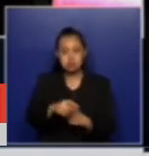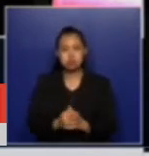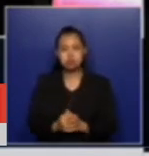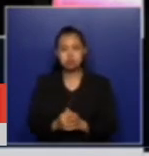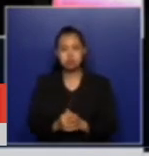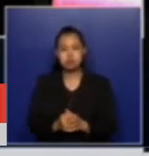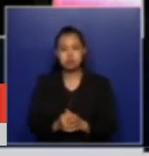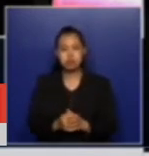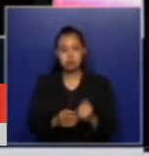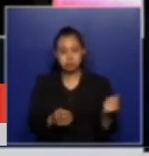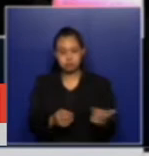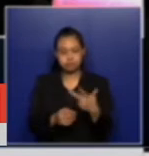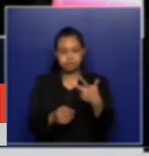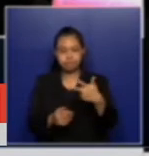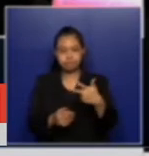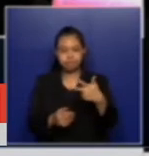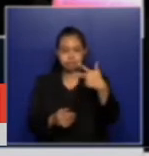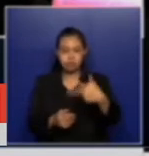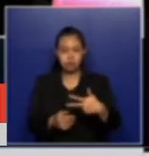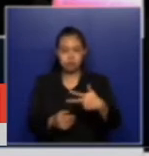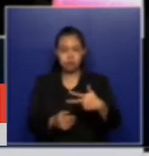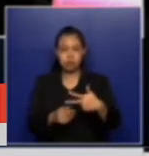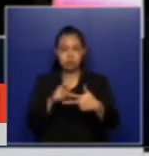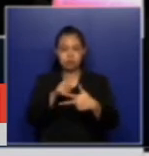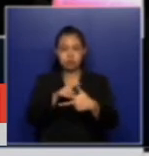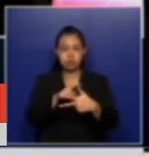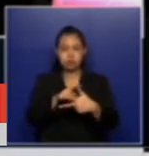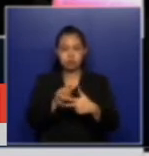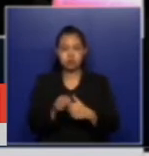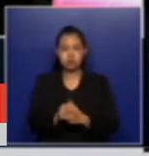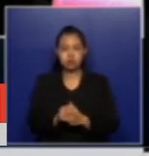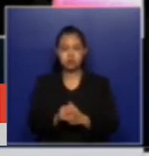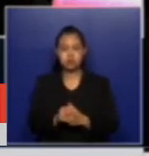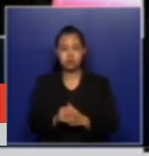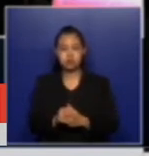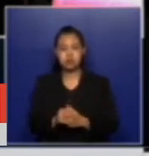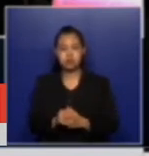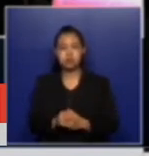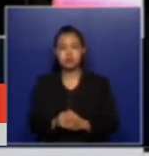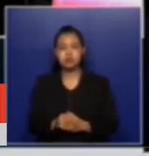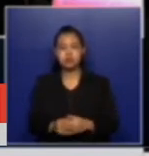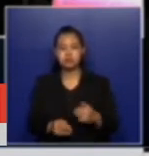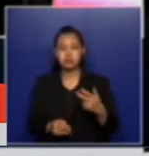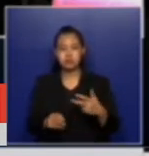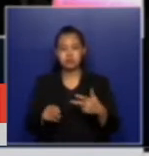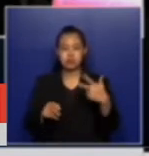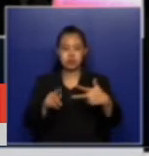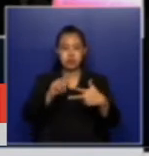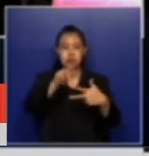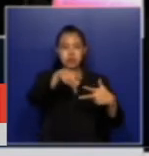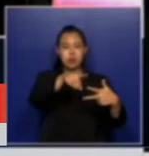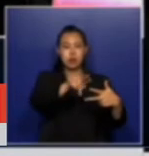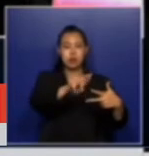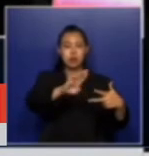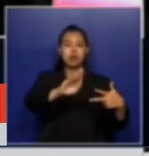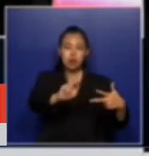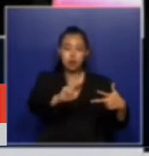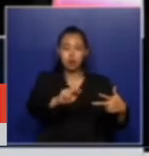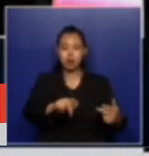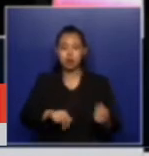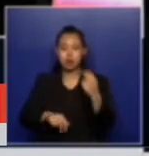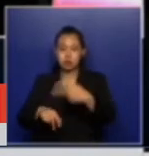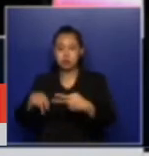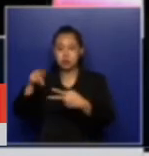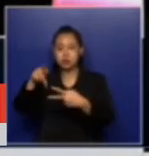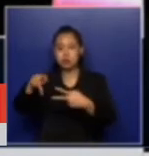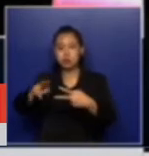ล่าวทั้ง3พรบ2 3พรบแล้วก็3ประกอบและ1พรบนี้ผมคงจะไม่กล่าวเพราะเราได้มีการอภิปรายพูดกัน